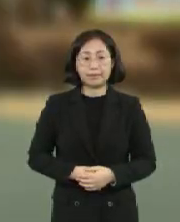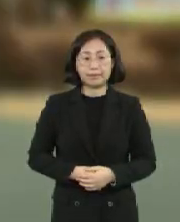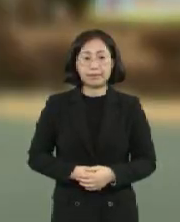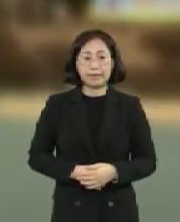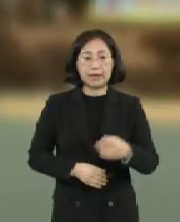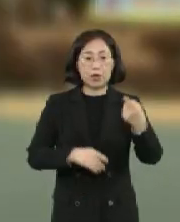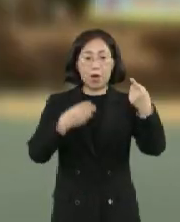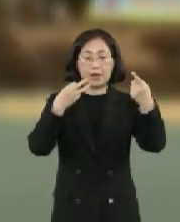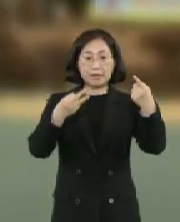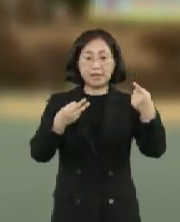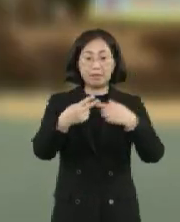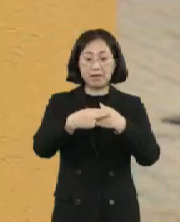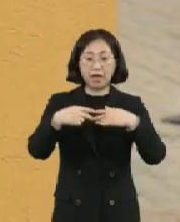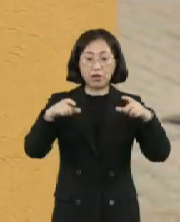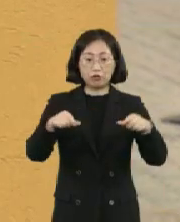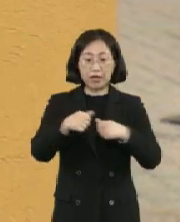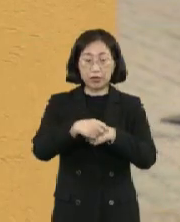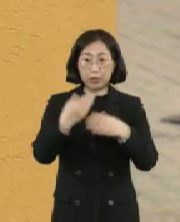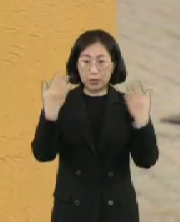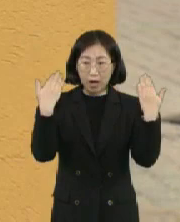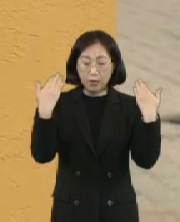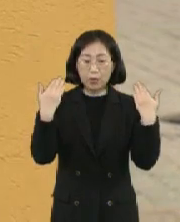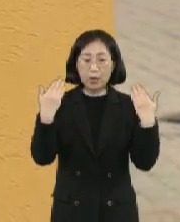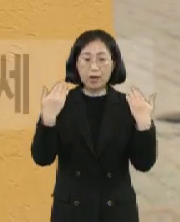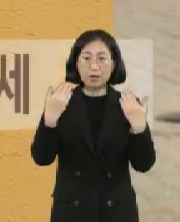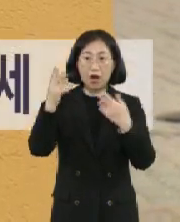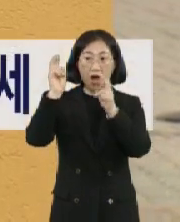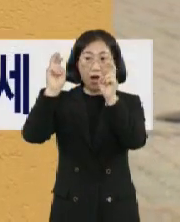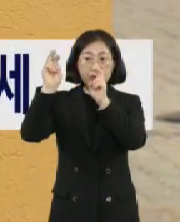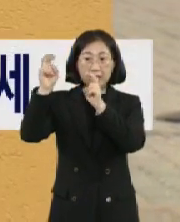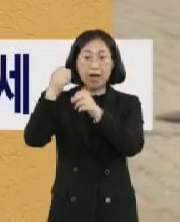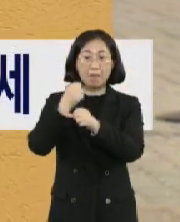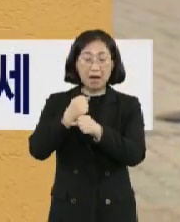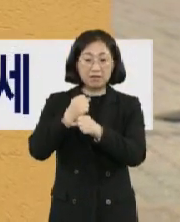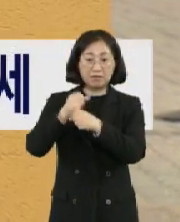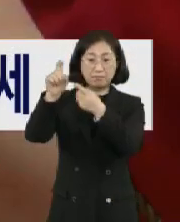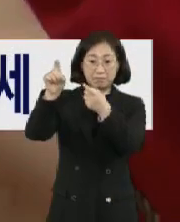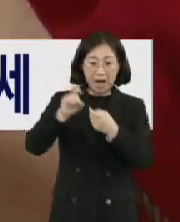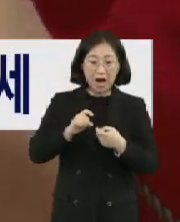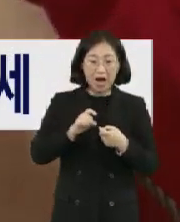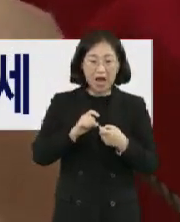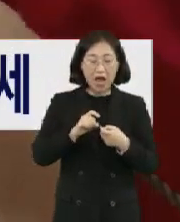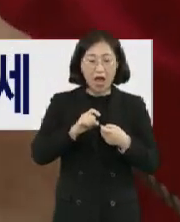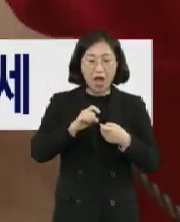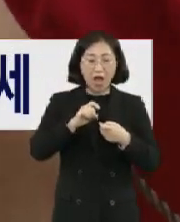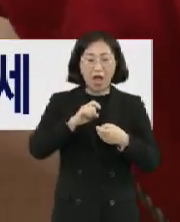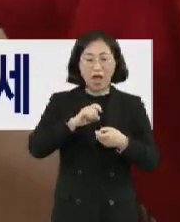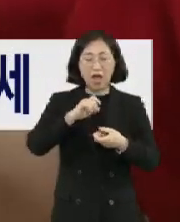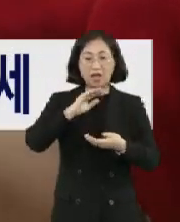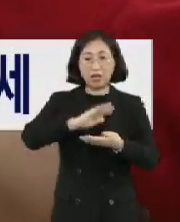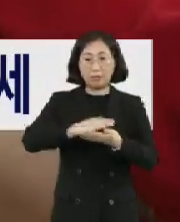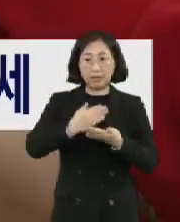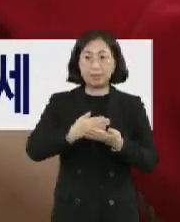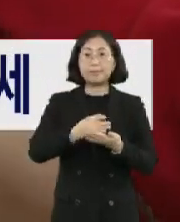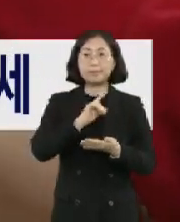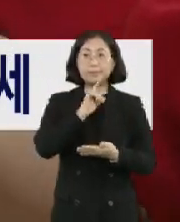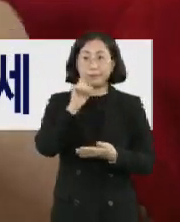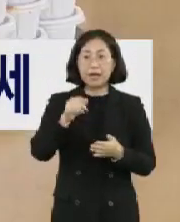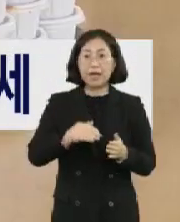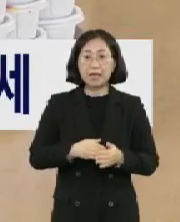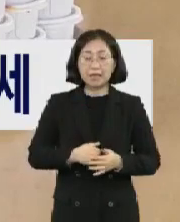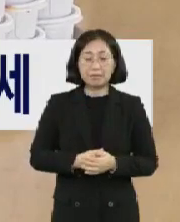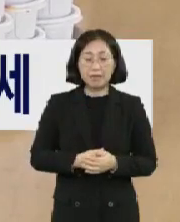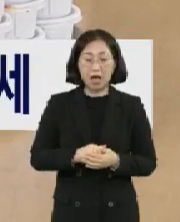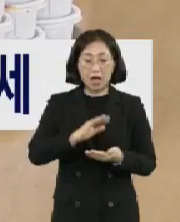지난 13일 대전 대덕구의 한 초등학교는 모 급식업체가 만든 하이라이스 도시락을 급식으로 주문했습니다. 도시락을